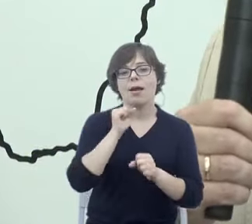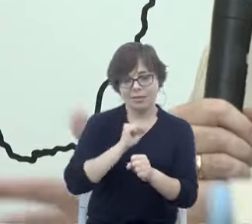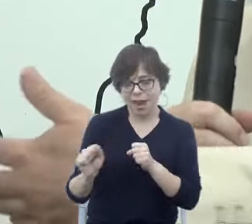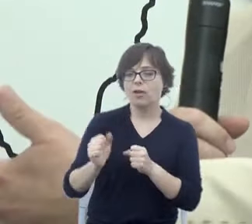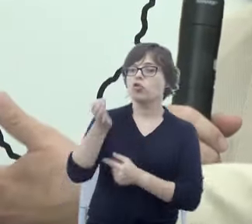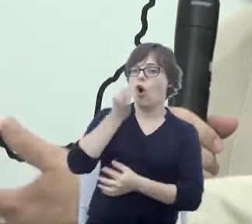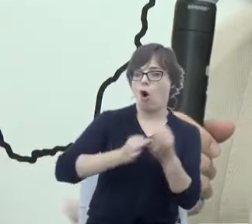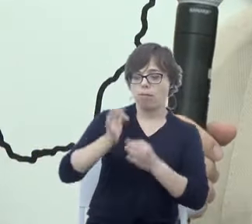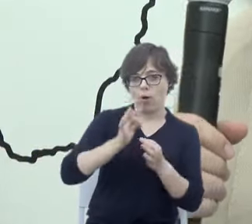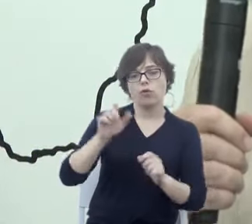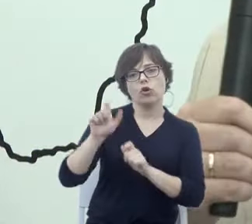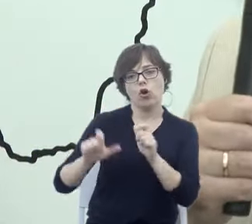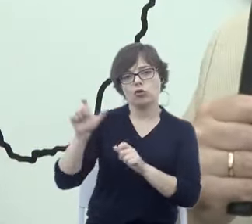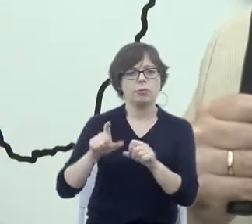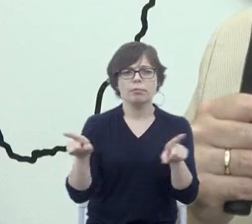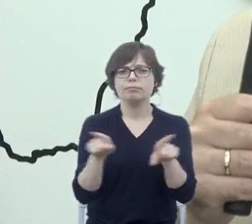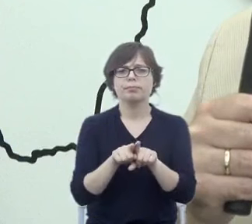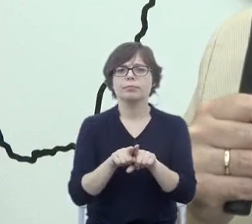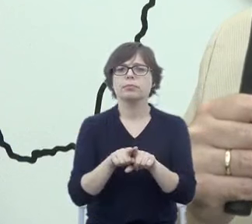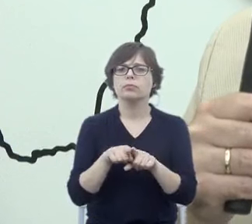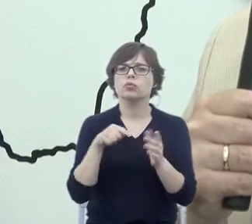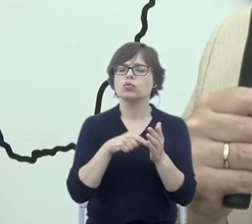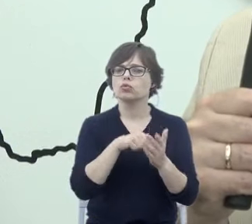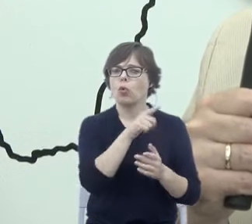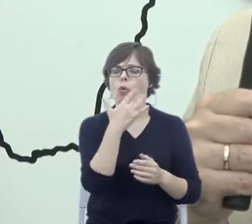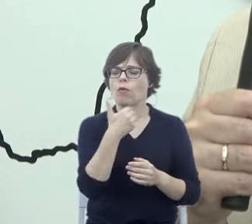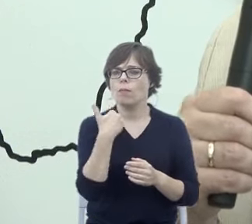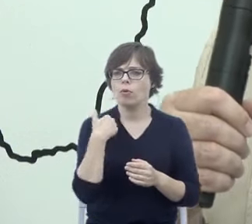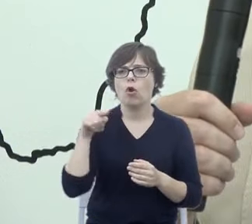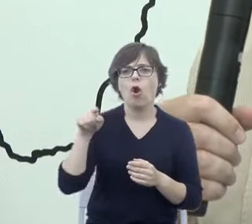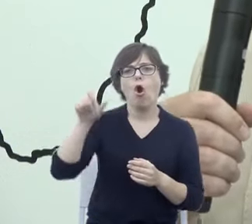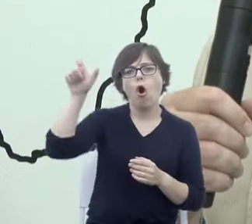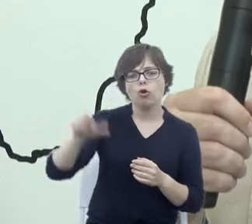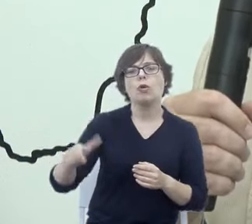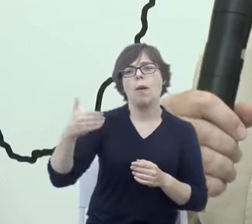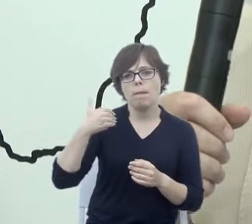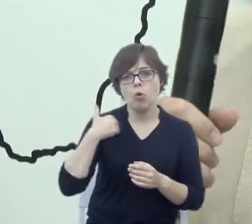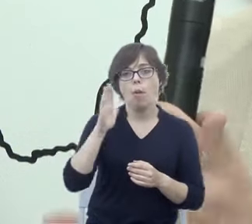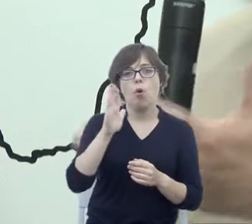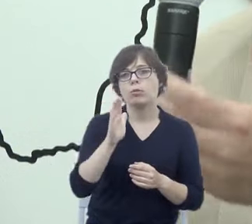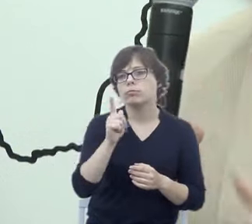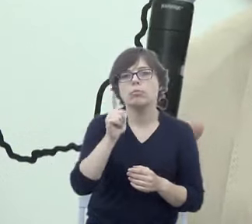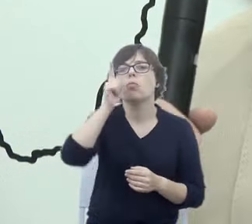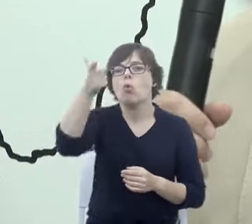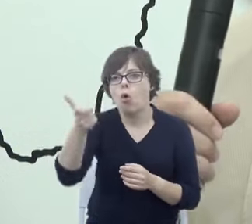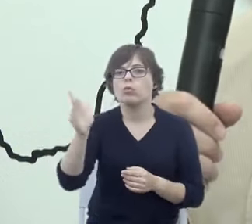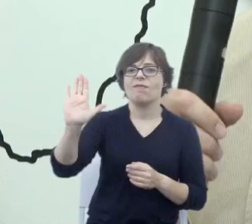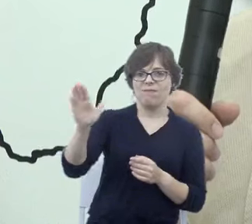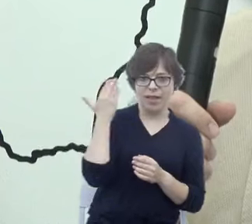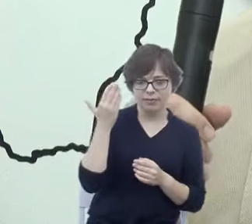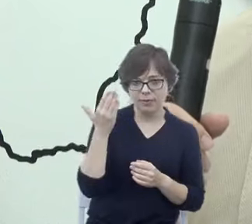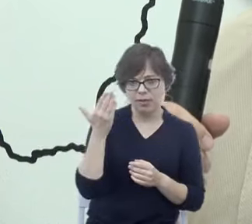które tutaj, tak jak w przypadku przywołanym, zostały wezwane po 2 dniach, czyli